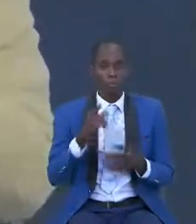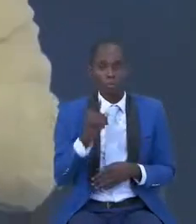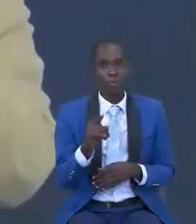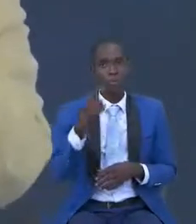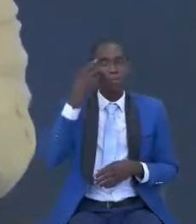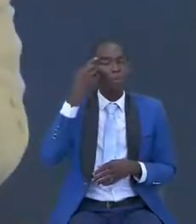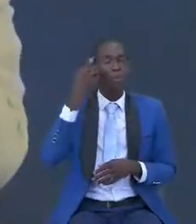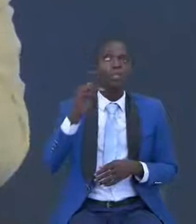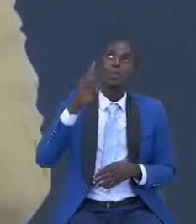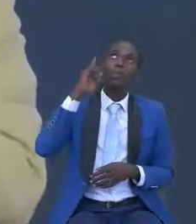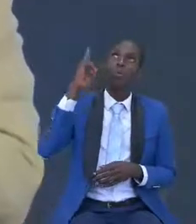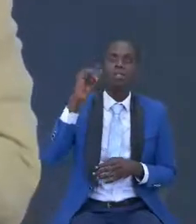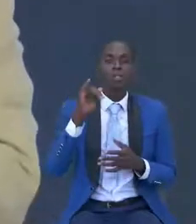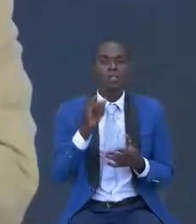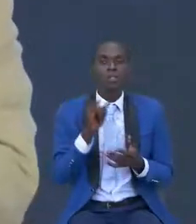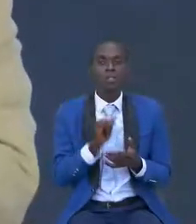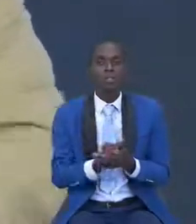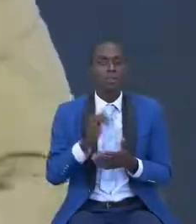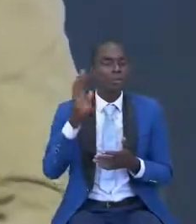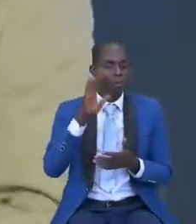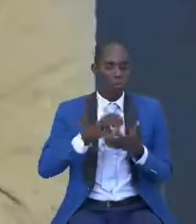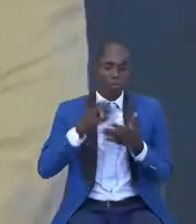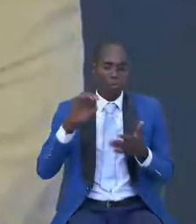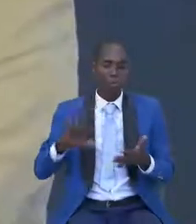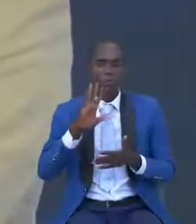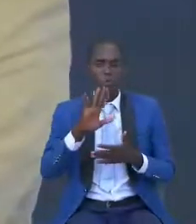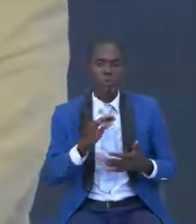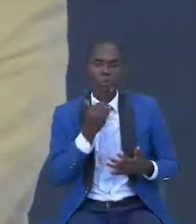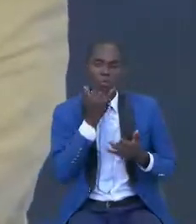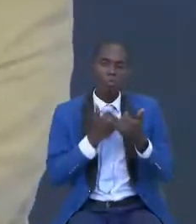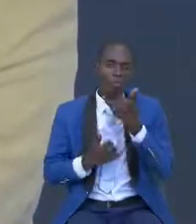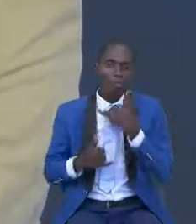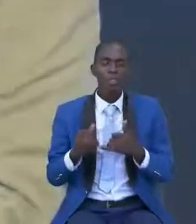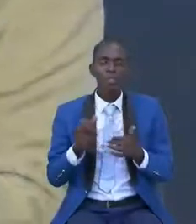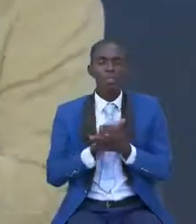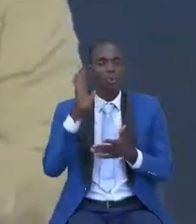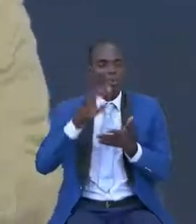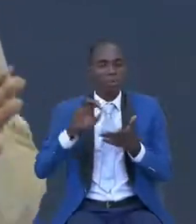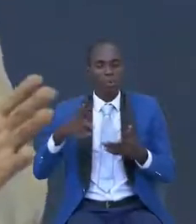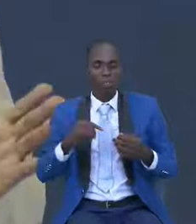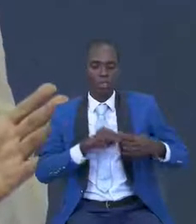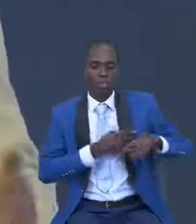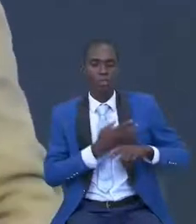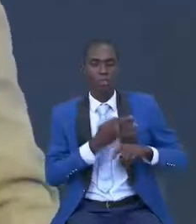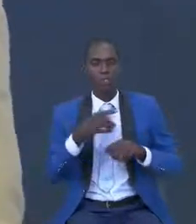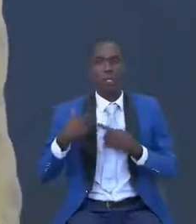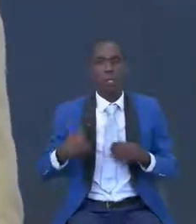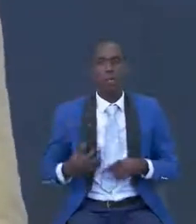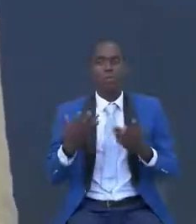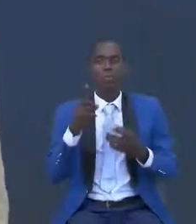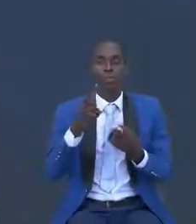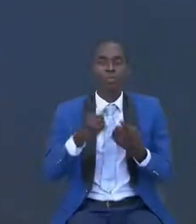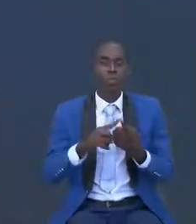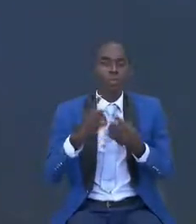Pour que celui qui veut te pardonner entre. Pour que celui qui ôte la culpabilité puisse ôter